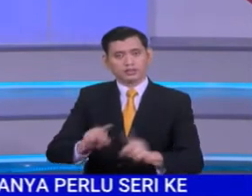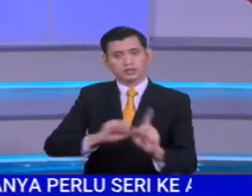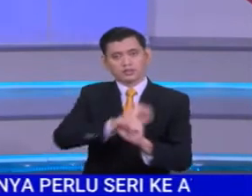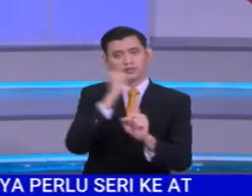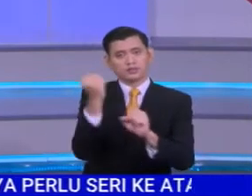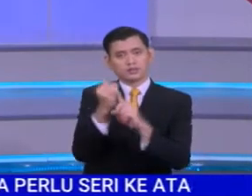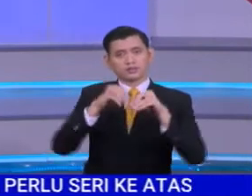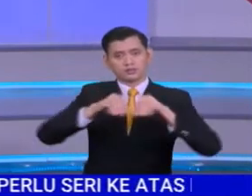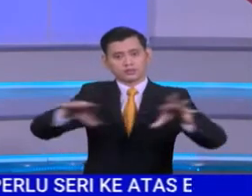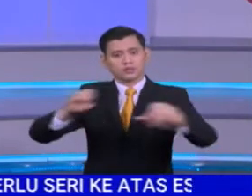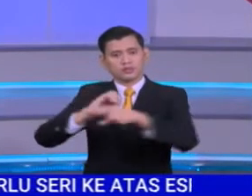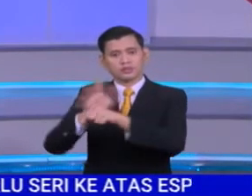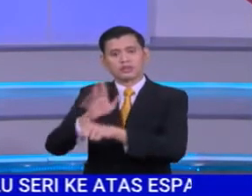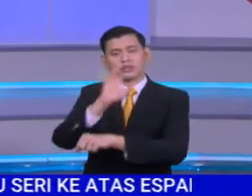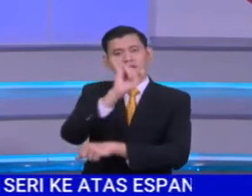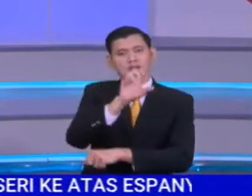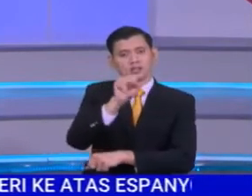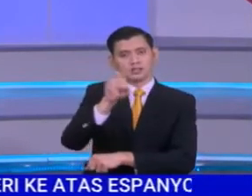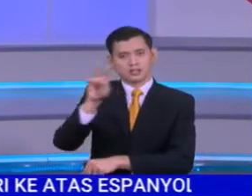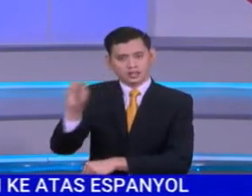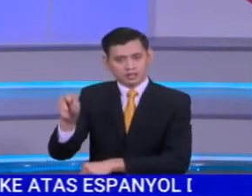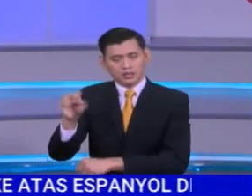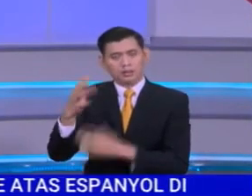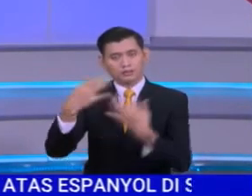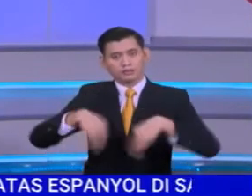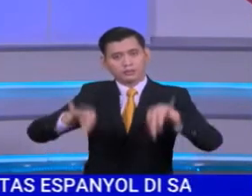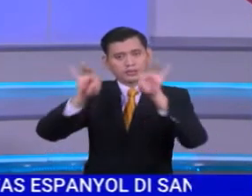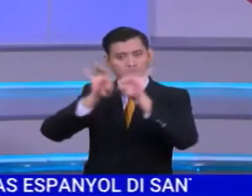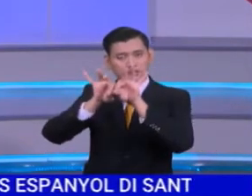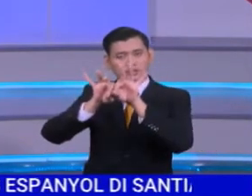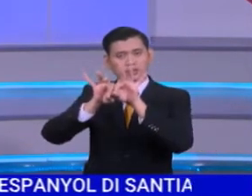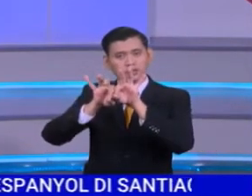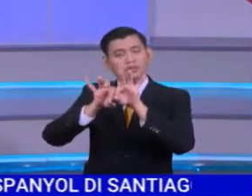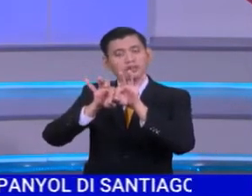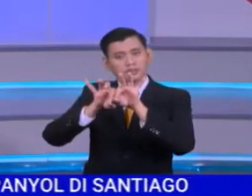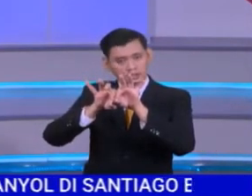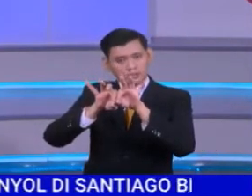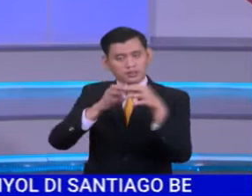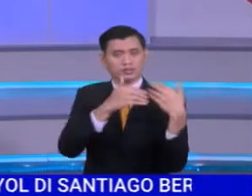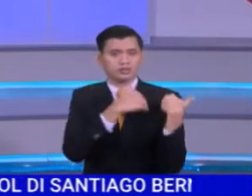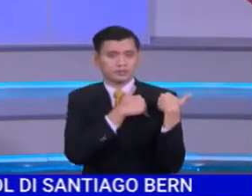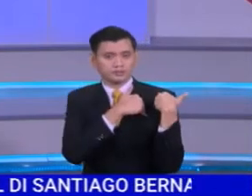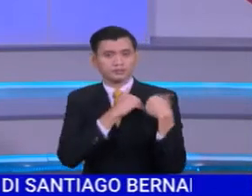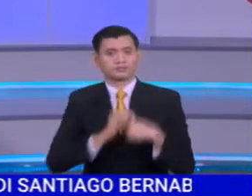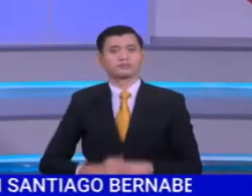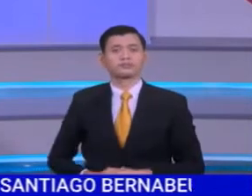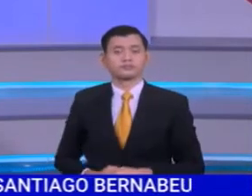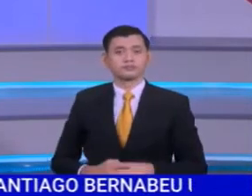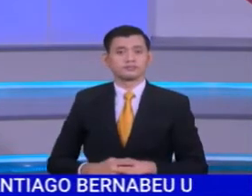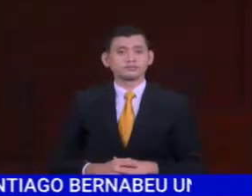ISN, antara badan induk sukan yang memainkan peranan penting. Wartawan Tina Rama ada kupasannya.